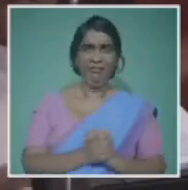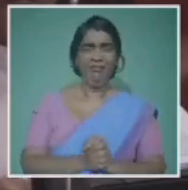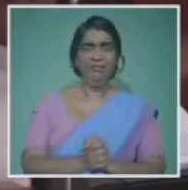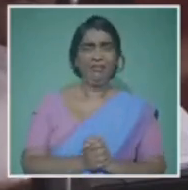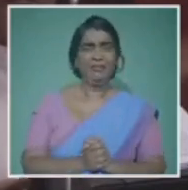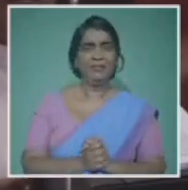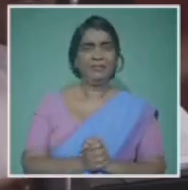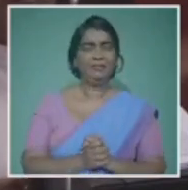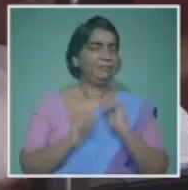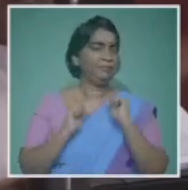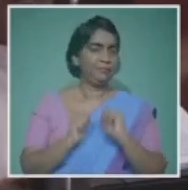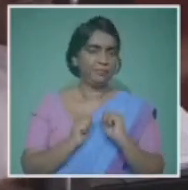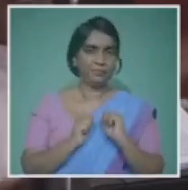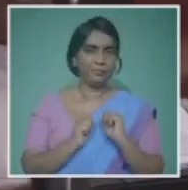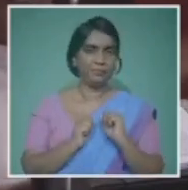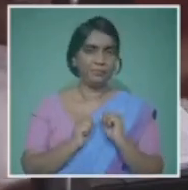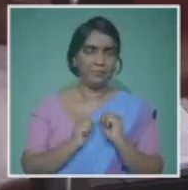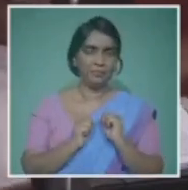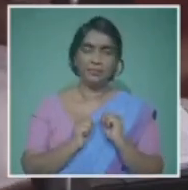මොකද්ද